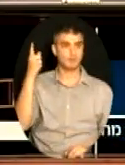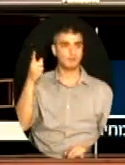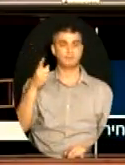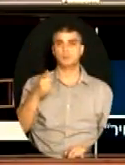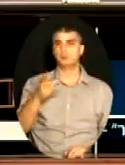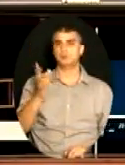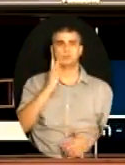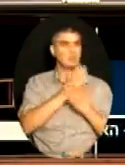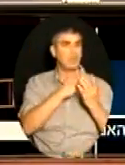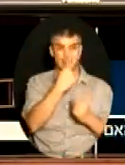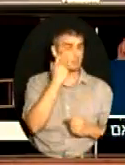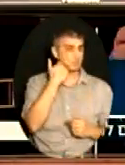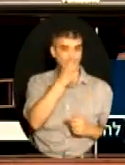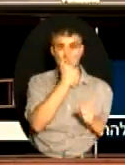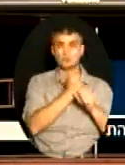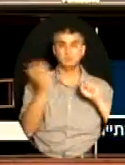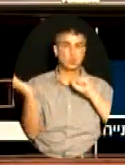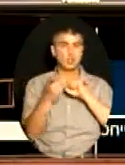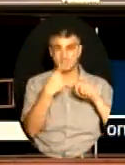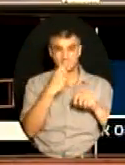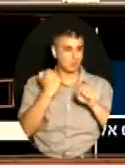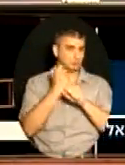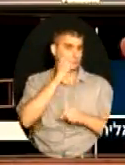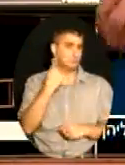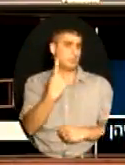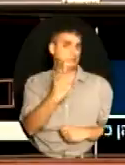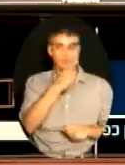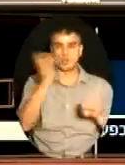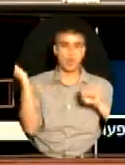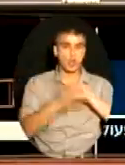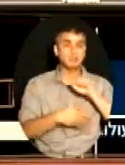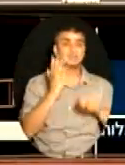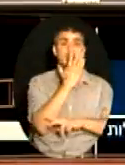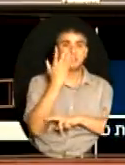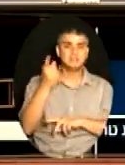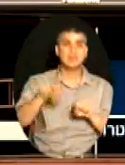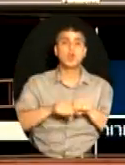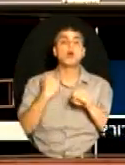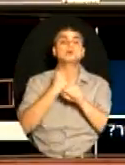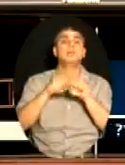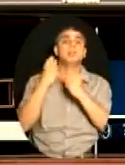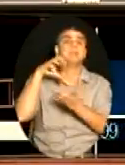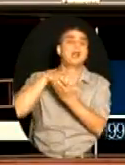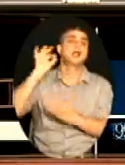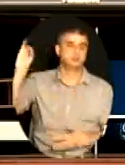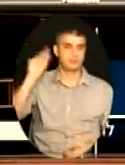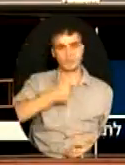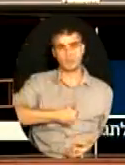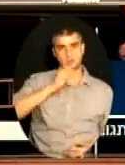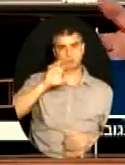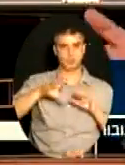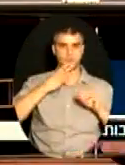קורטים עצי זית. הם גם עושים נזקים רבים מאוד. ליישוב עצמו הם עושים את הנזק ולהנהלת